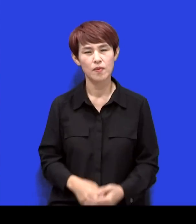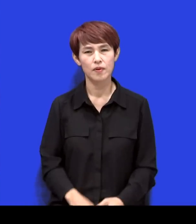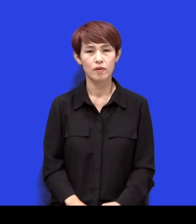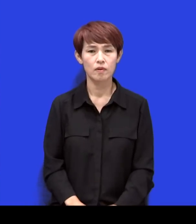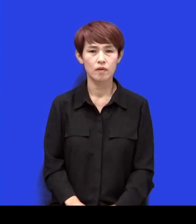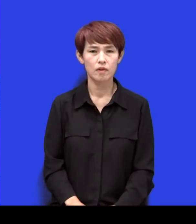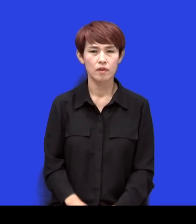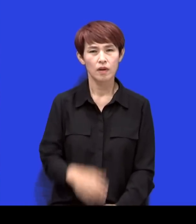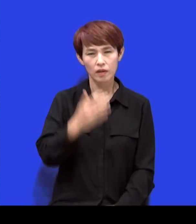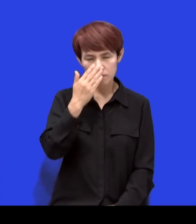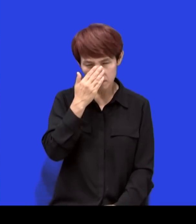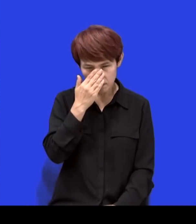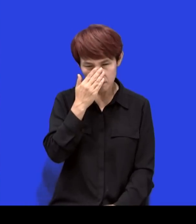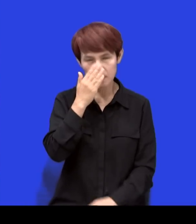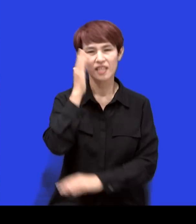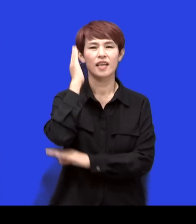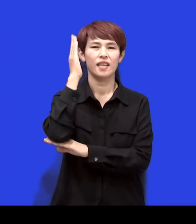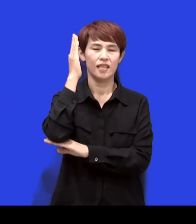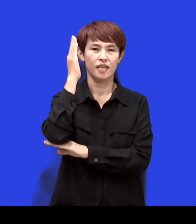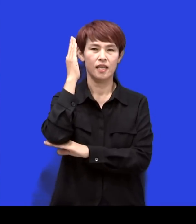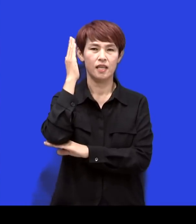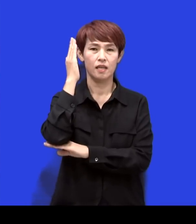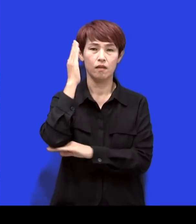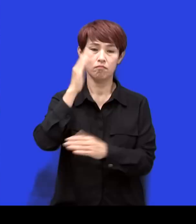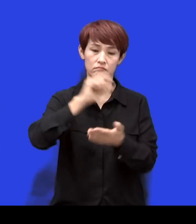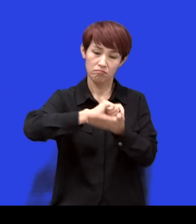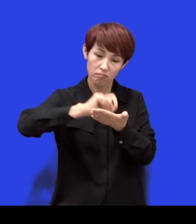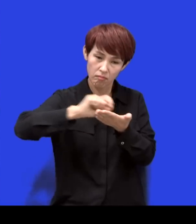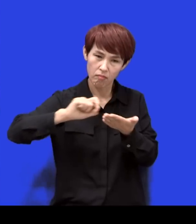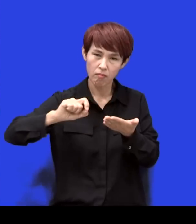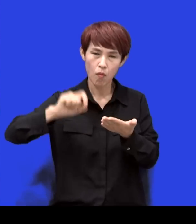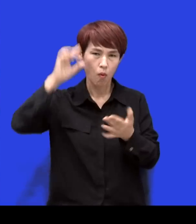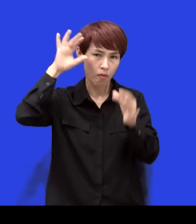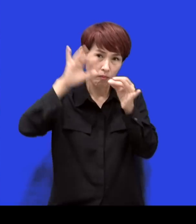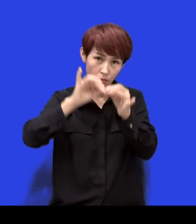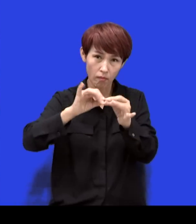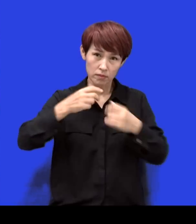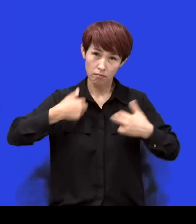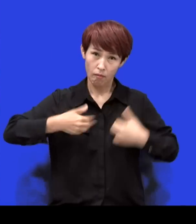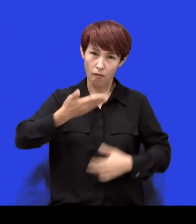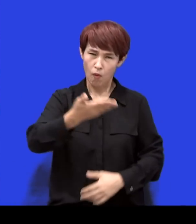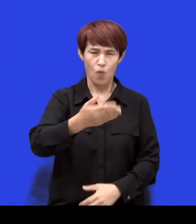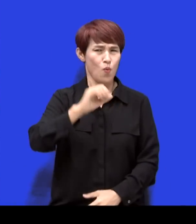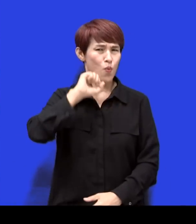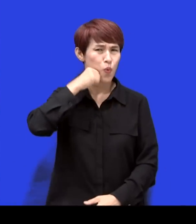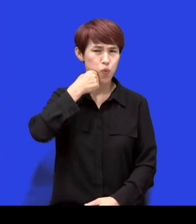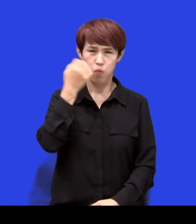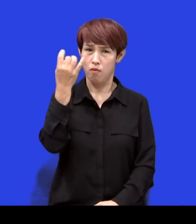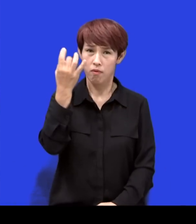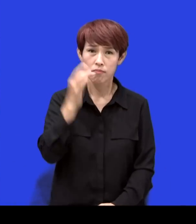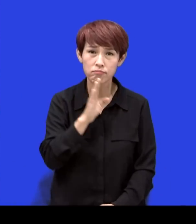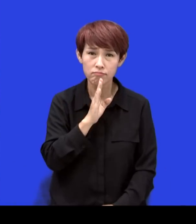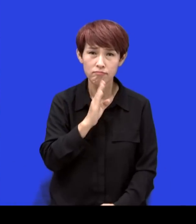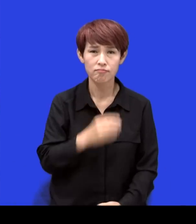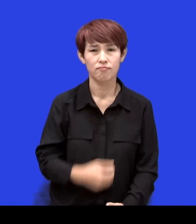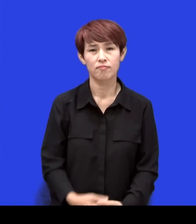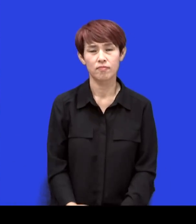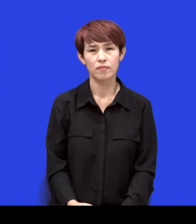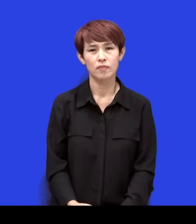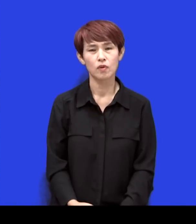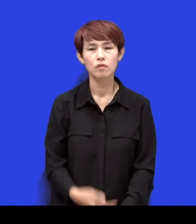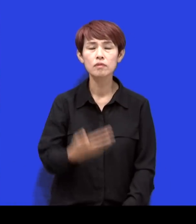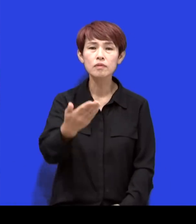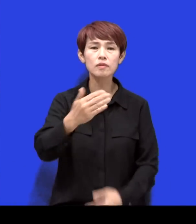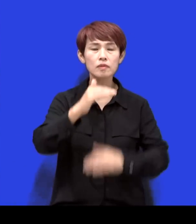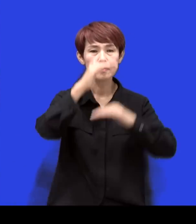맞아요. 착한 소설, 선한 콘텐츠를 가지고 많은 이들에게 공감을 얻어내고 재미를 준다는 것이 쉽지 않을 것 같다는 생각이 드는데 그 불편한